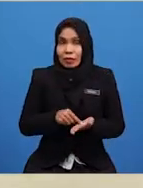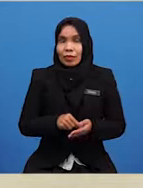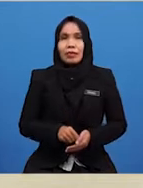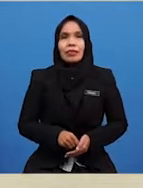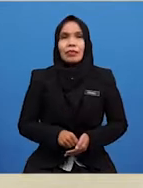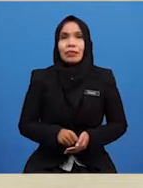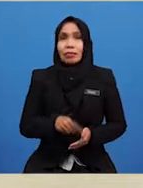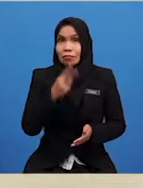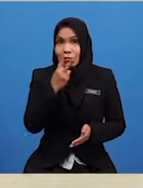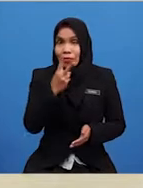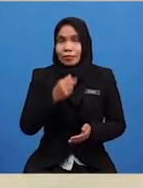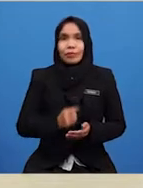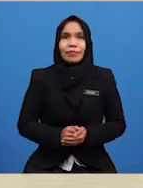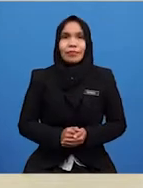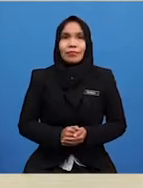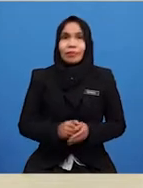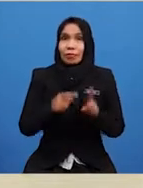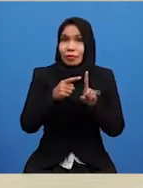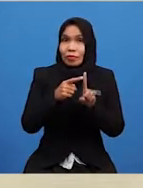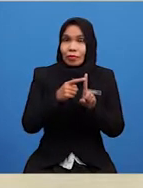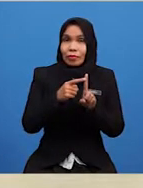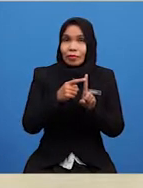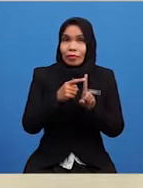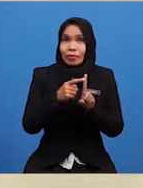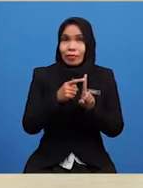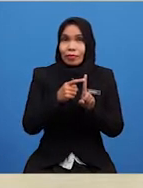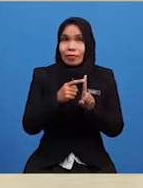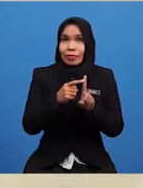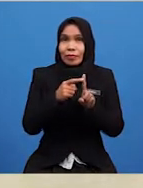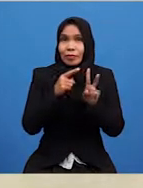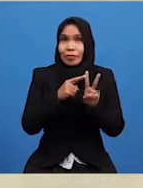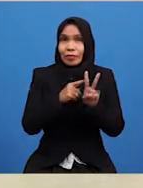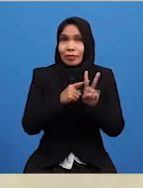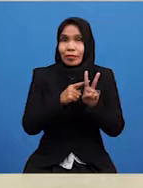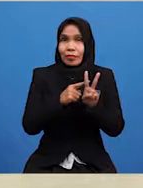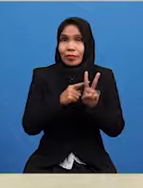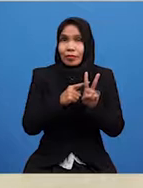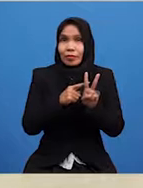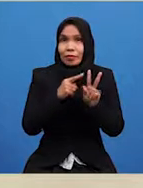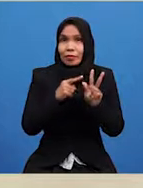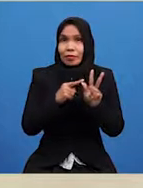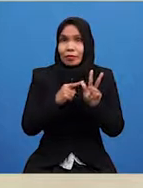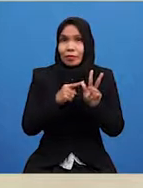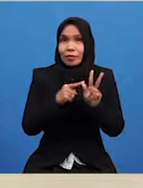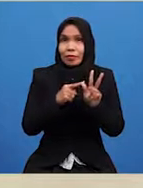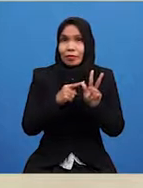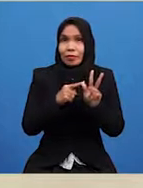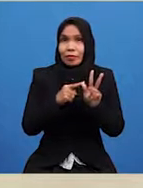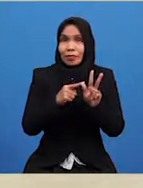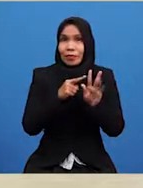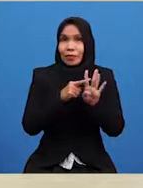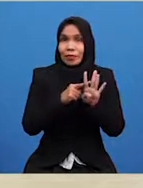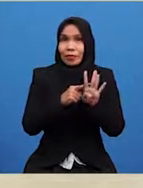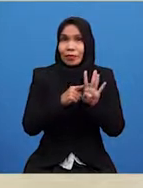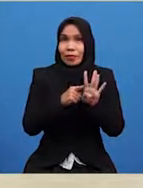pembentukan empayar, kemunculan sebagai pusat penyebaran agama Islam, pusat perdagangan dan pusat pengurusan